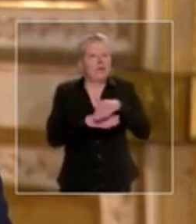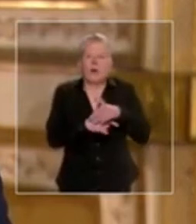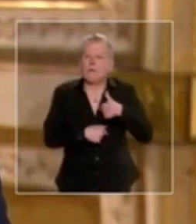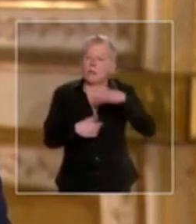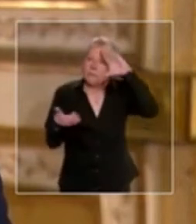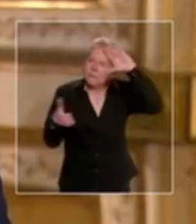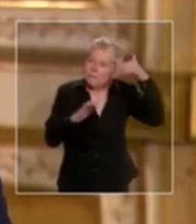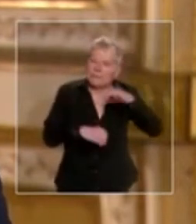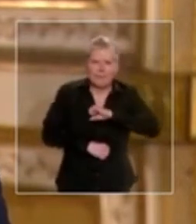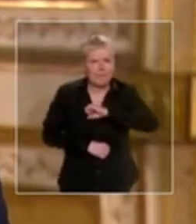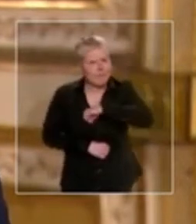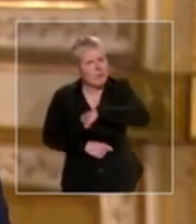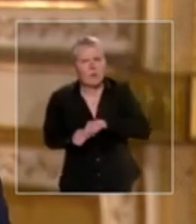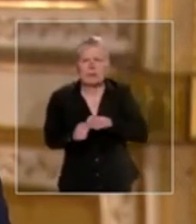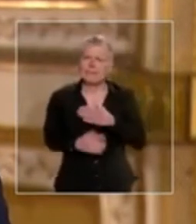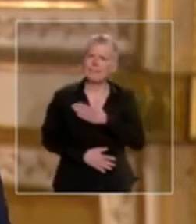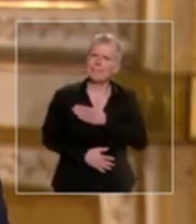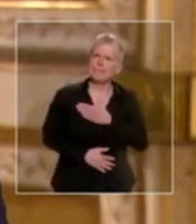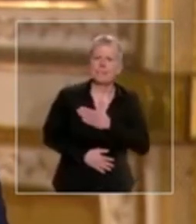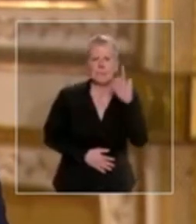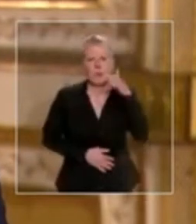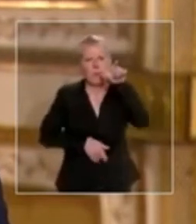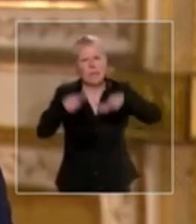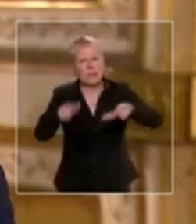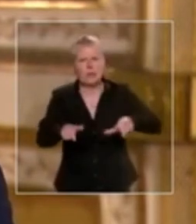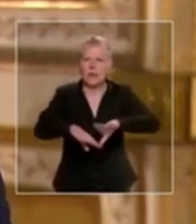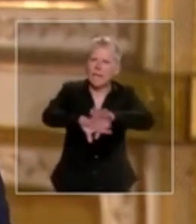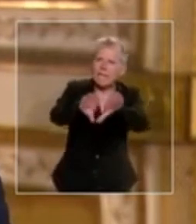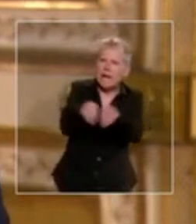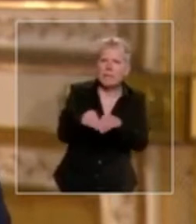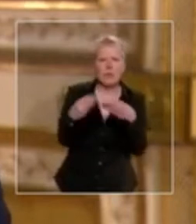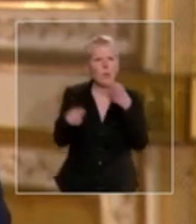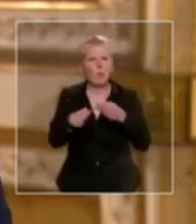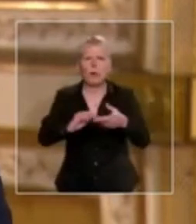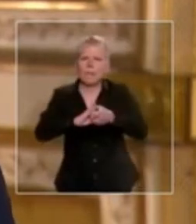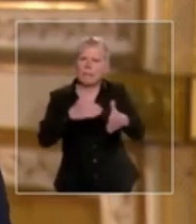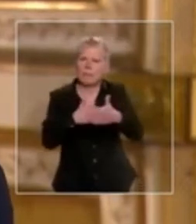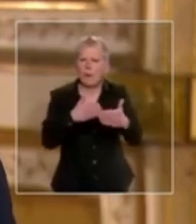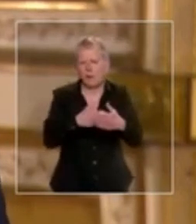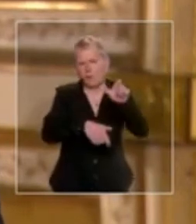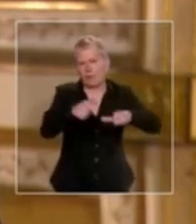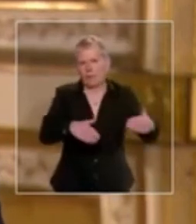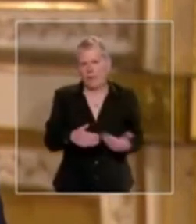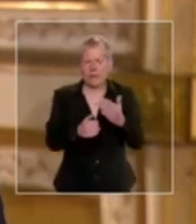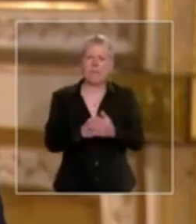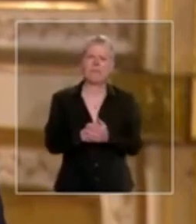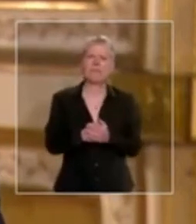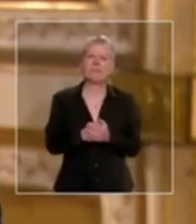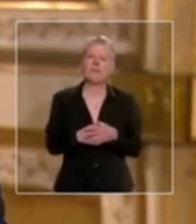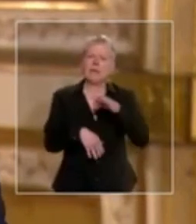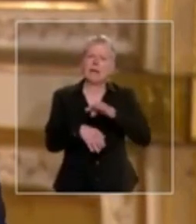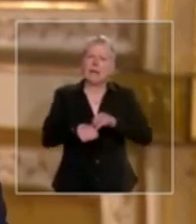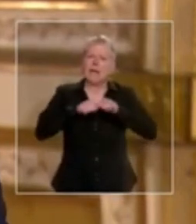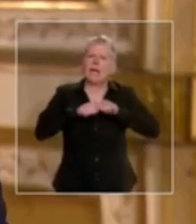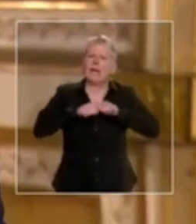pensée émue et chaleureuse pour les familles et les proches de nos victimes. Cette épidémie,